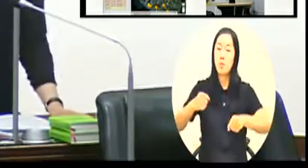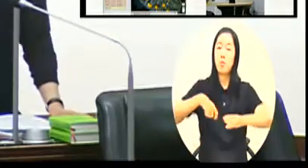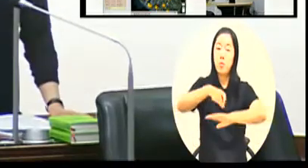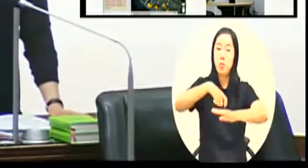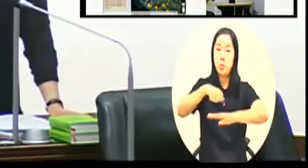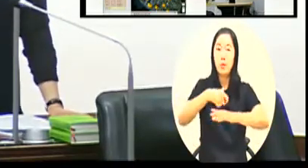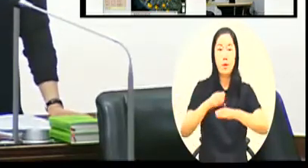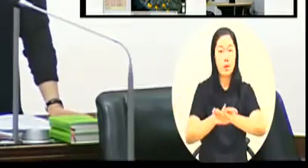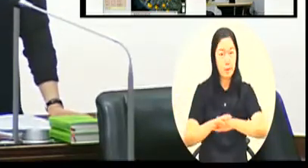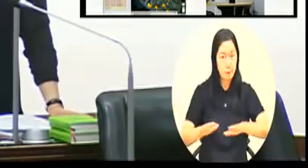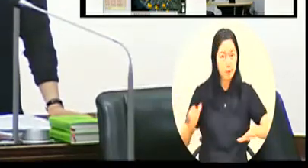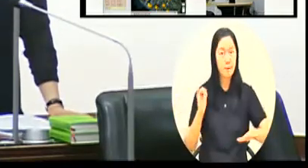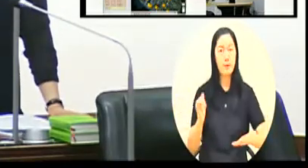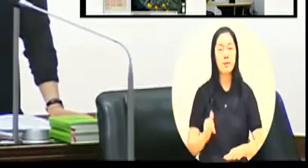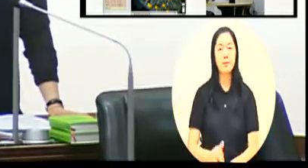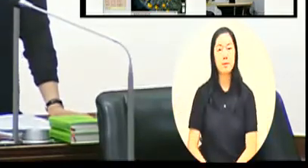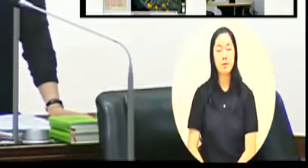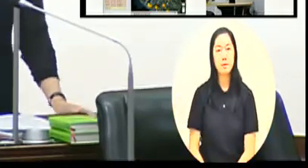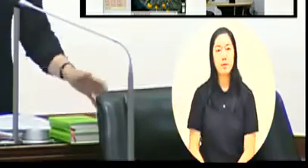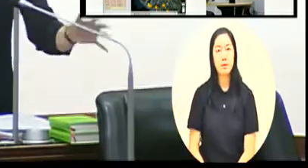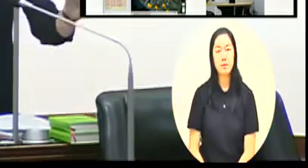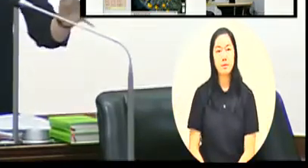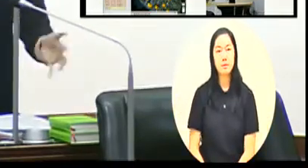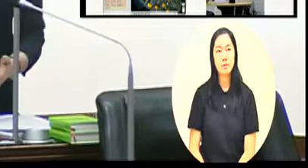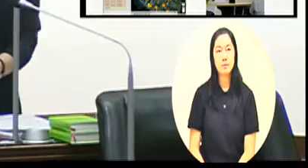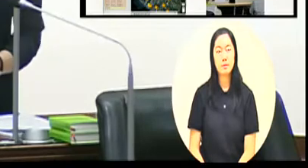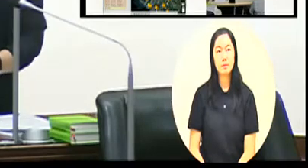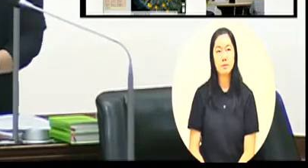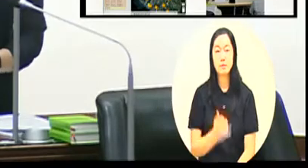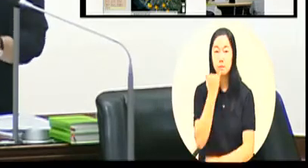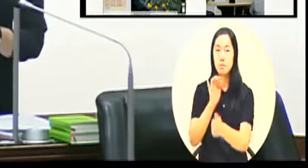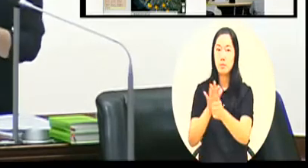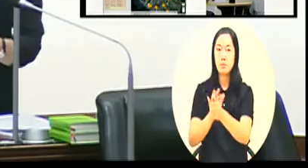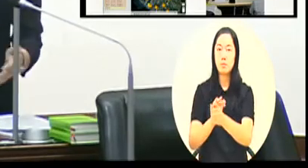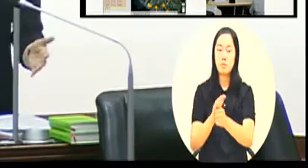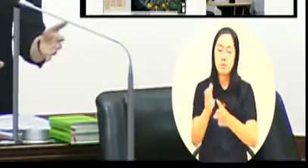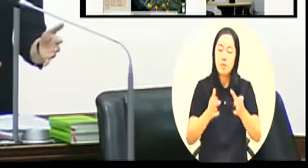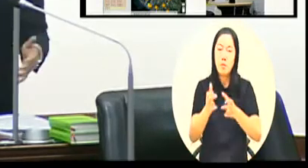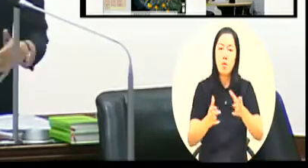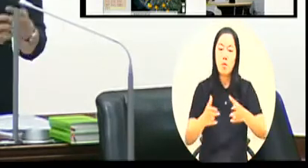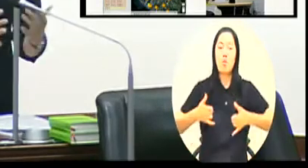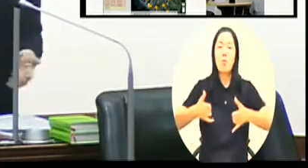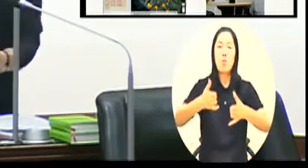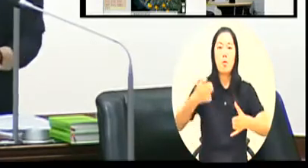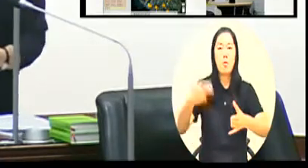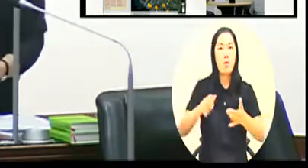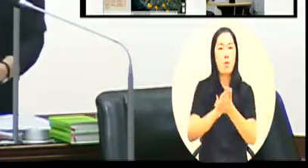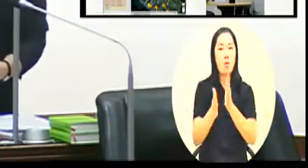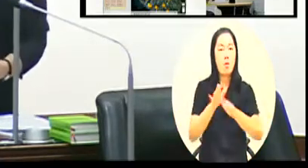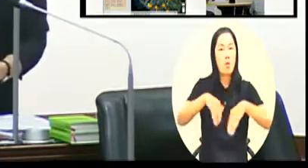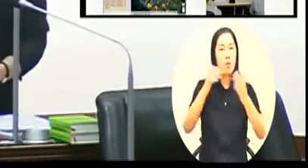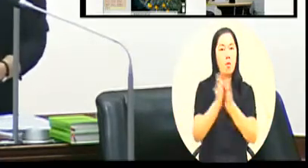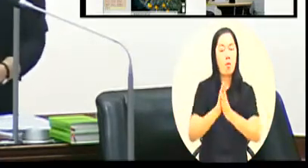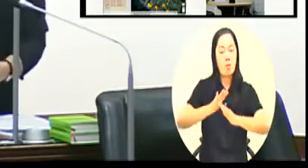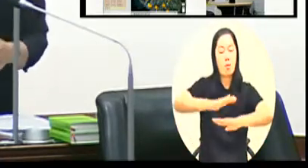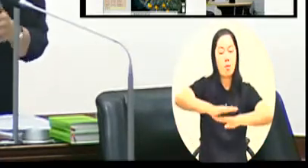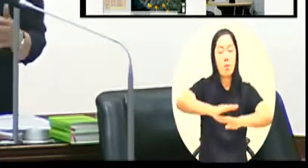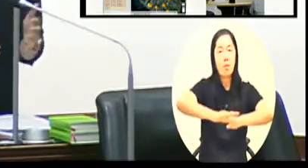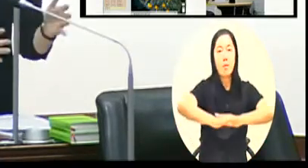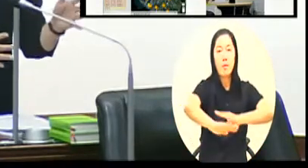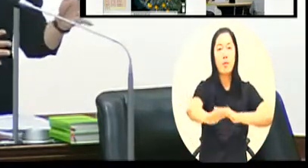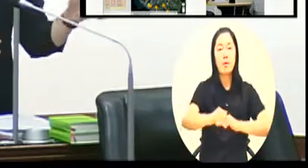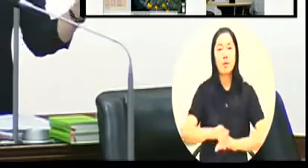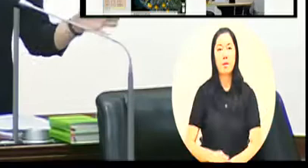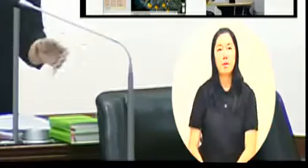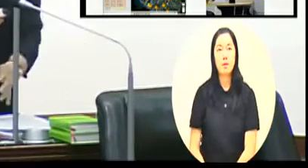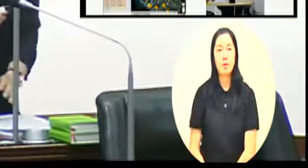驶路的时候也比较安全，然后把那个柏油路全部再重铺哈，把它抛除重铺，好，是不是把之